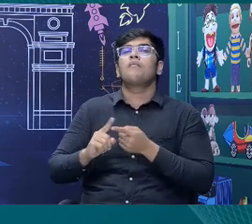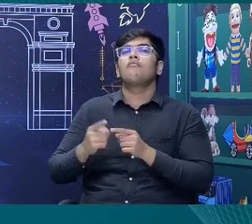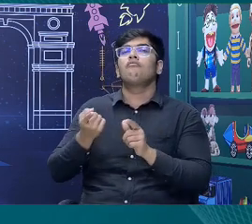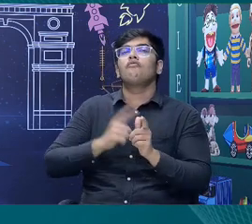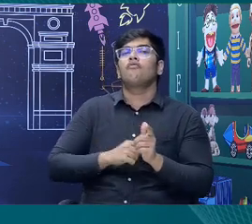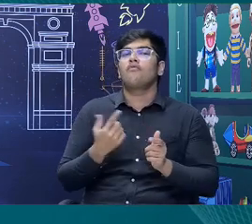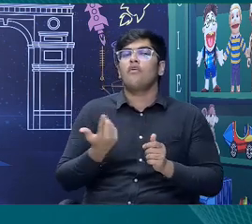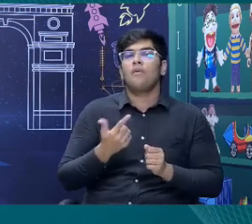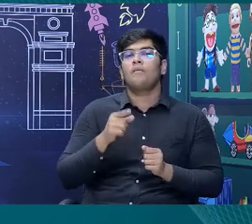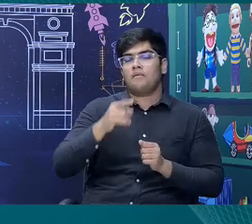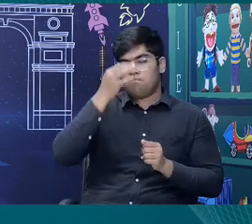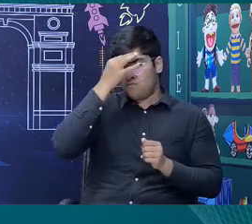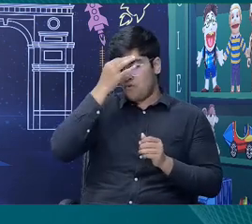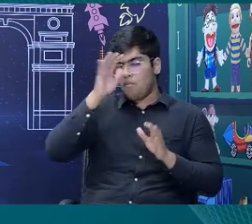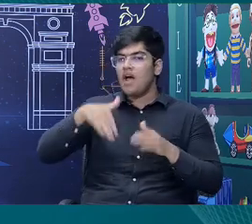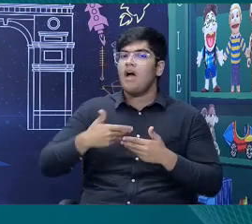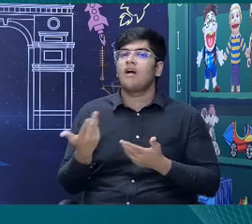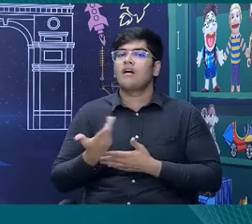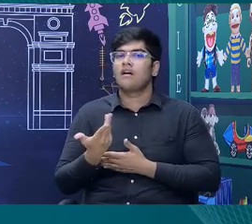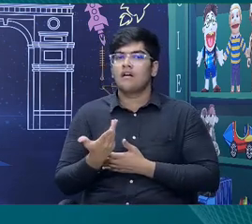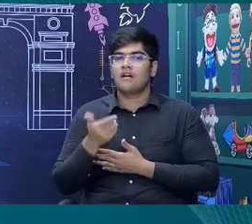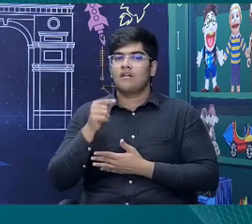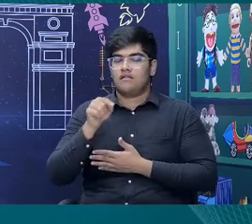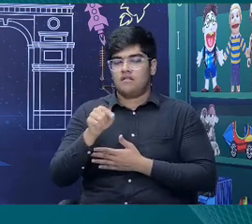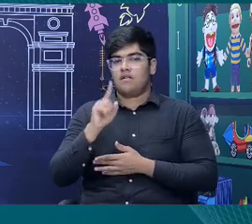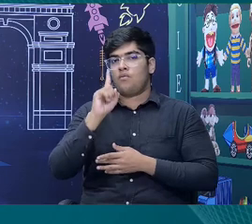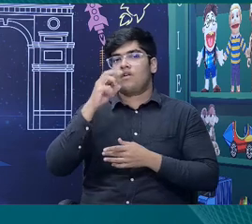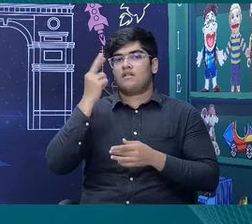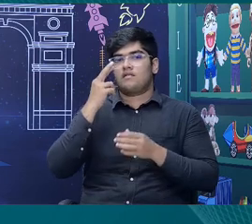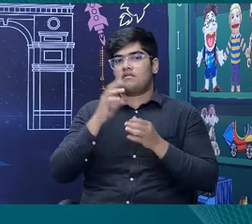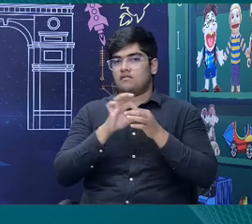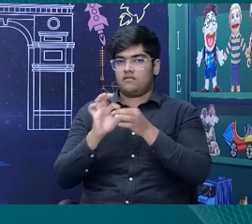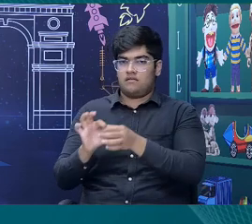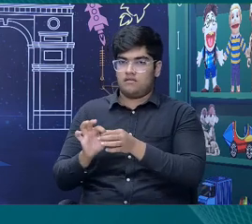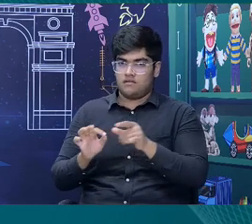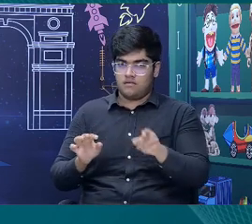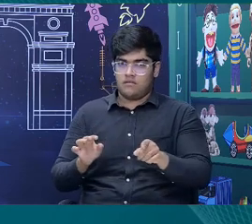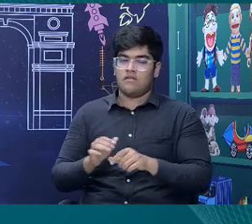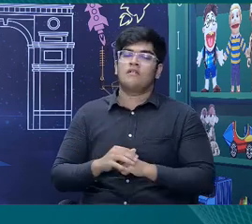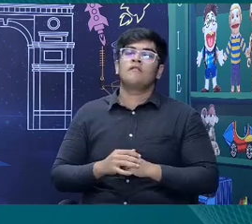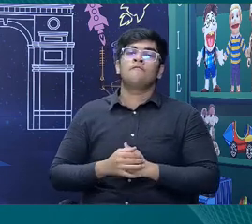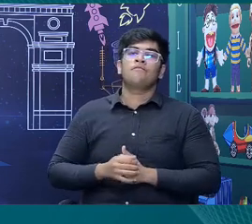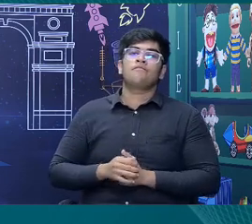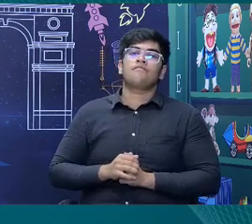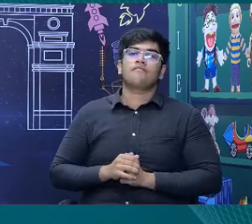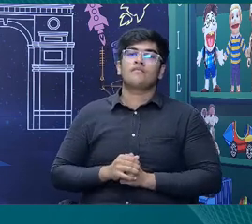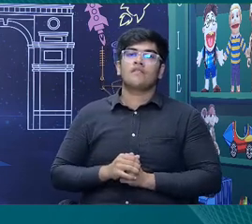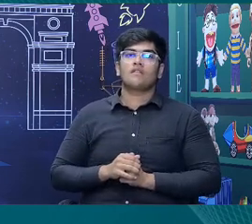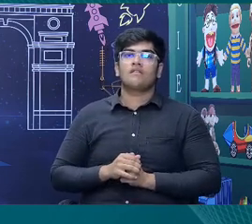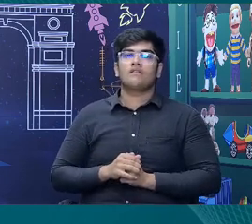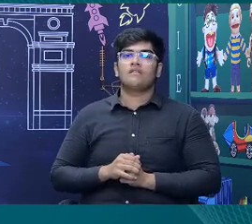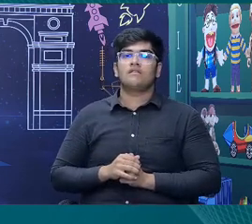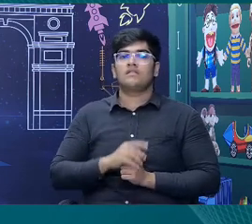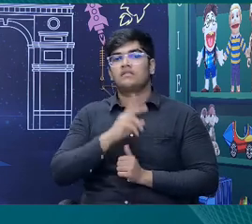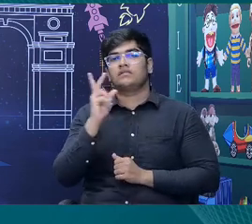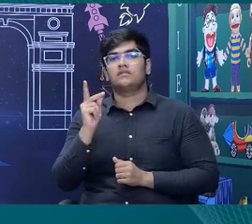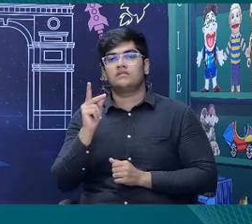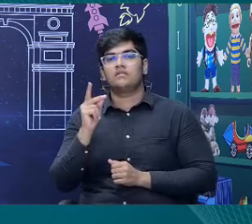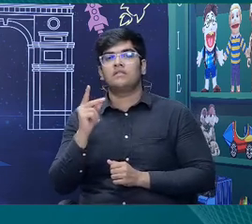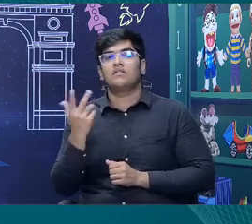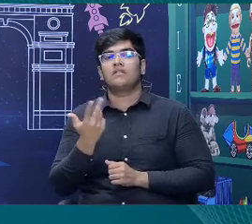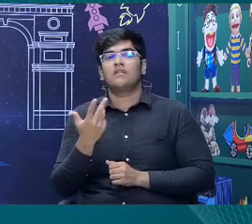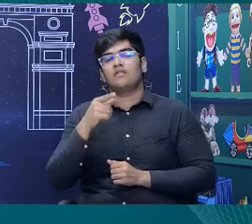साइकोलॉजिकल प्रॉब्लम हुई है एक रीजन उस परे बेस करता है आपका कि आप इन तीनों में से कौन सी थेरेपी चूज करोगे दूसरा है आपको अच्छा